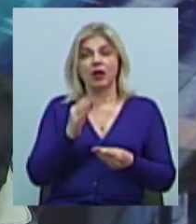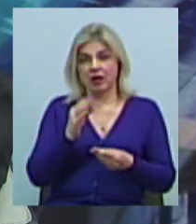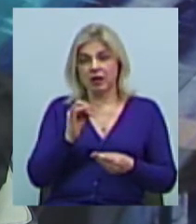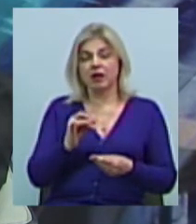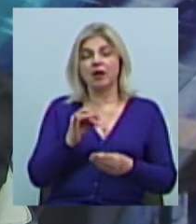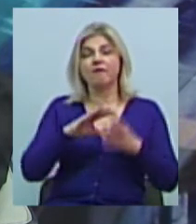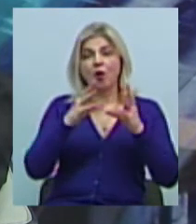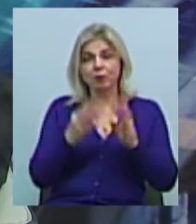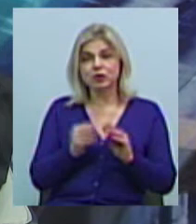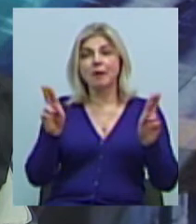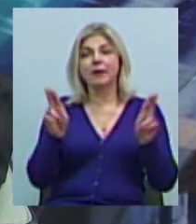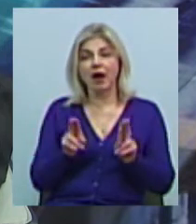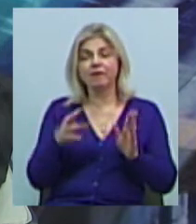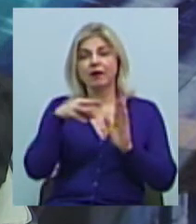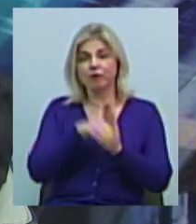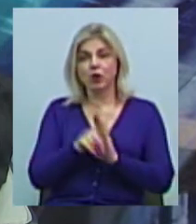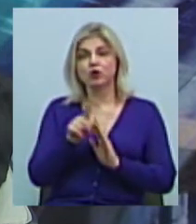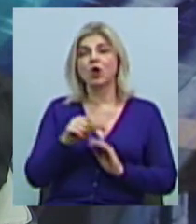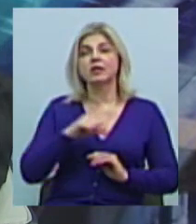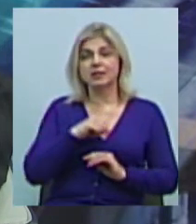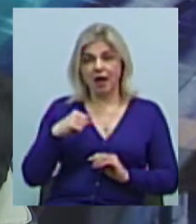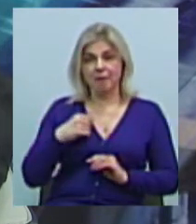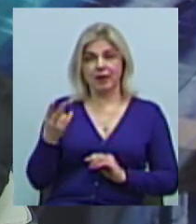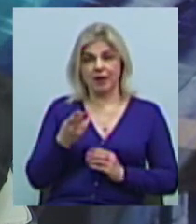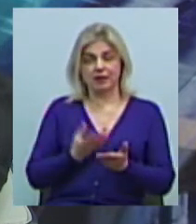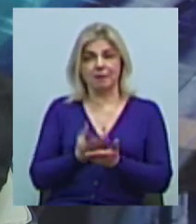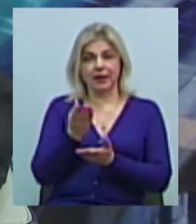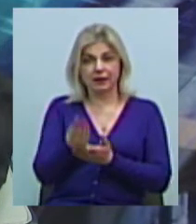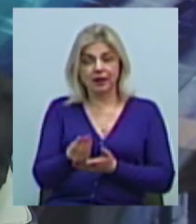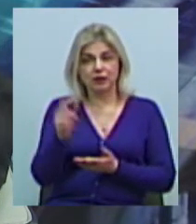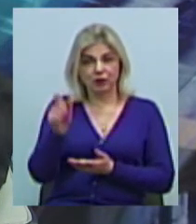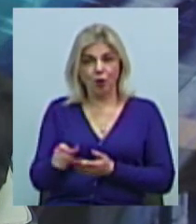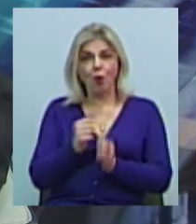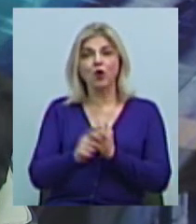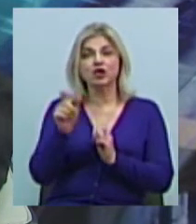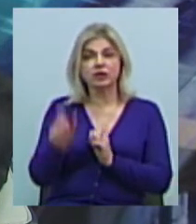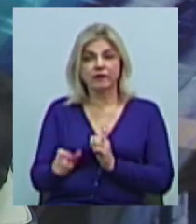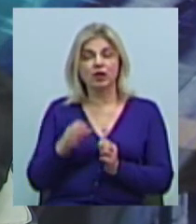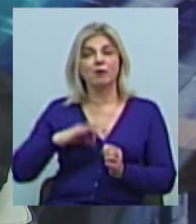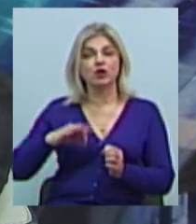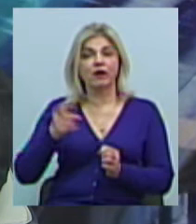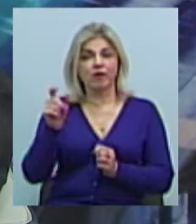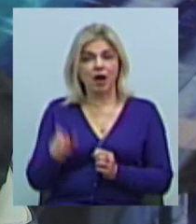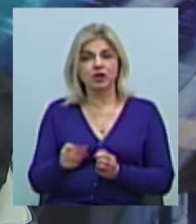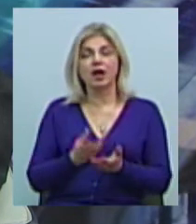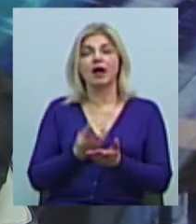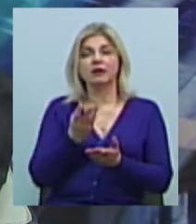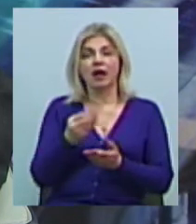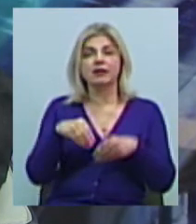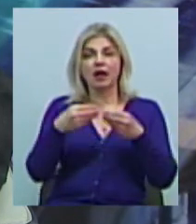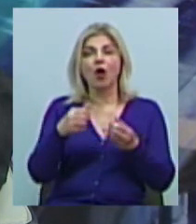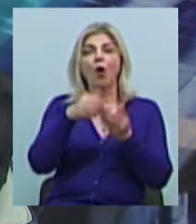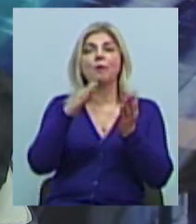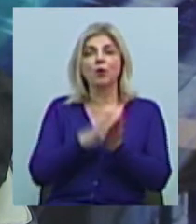договором передбачено, що споживач може самостійно нам сплатити. Кожен споживач нам надає обсяг електричної енергії, який він